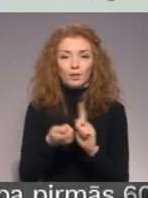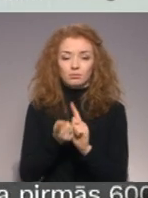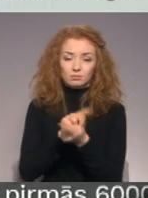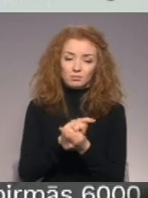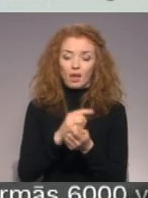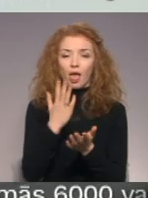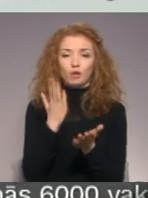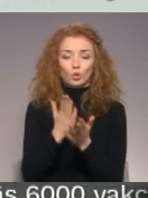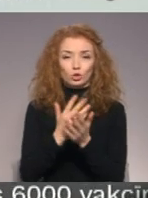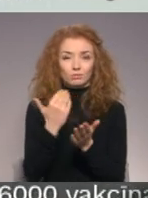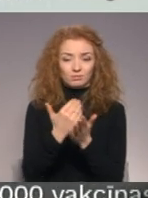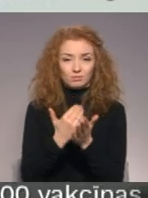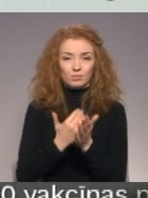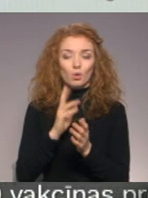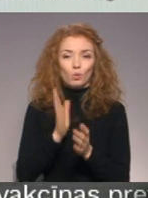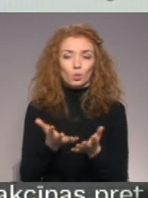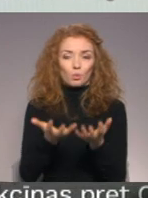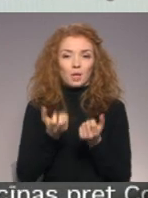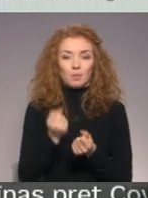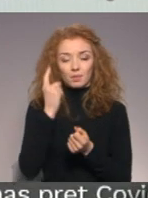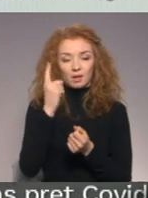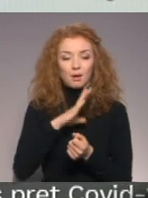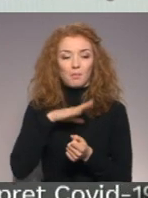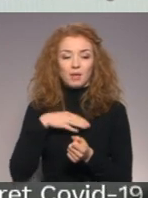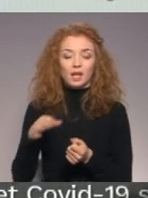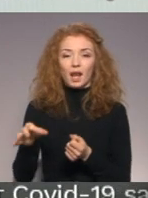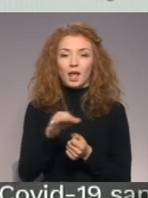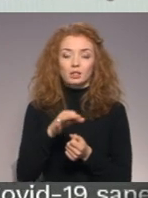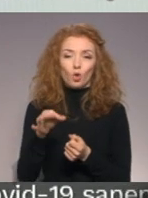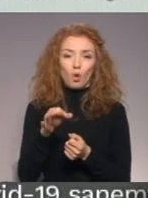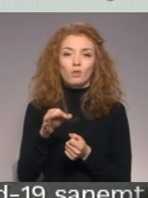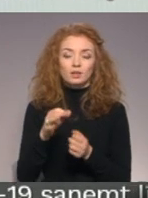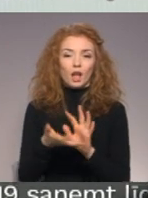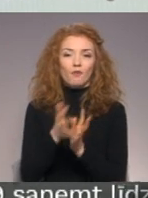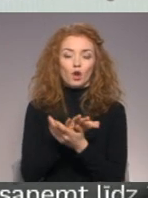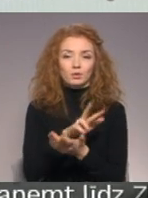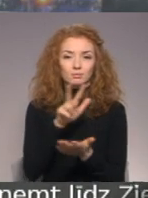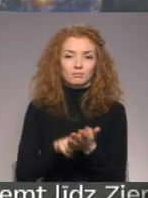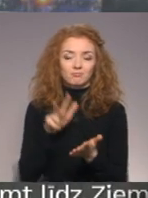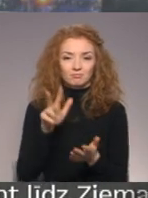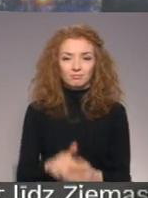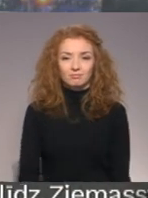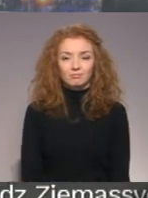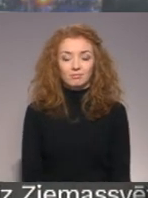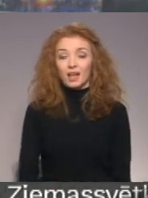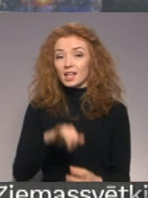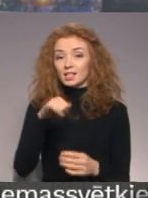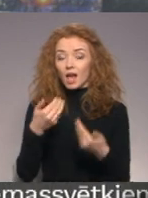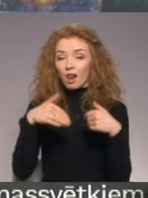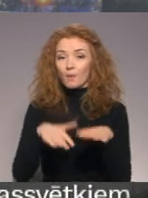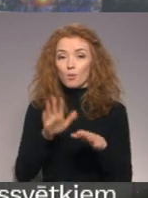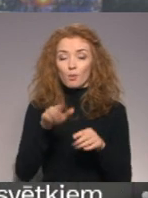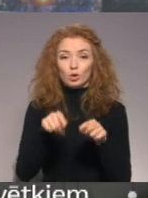esošajos teritorijas plānojumos būtu pieņemami tikai pēc reģionālās reformas pabeigšanas. Citāta beigas. Ja lēmumu par